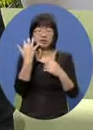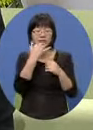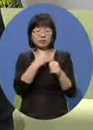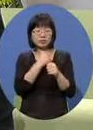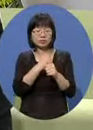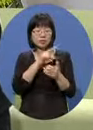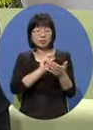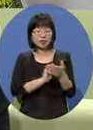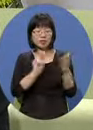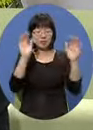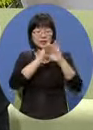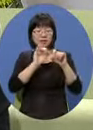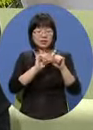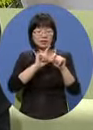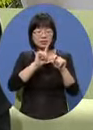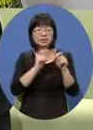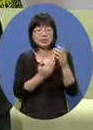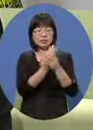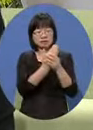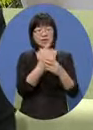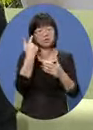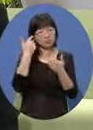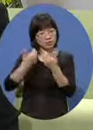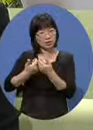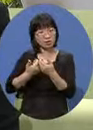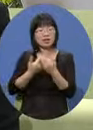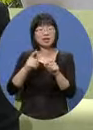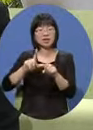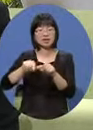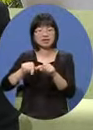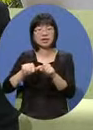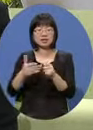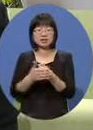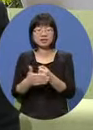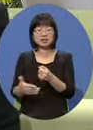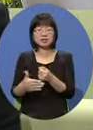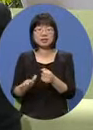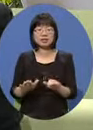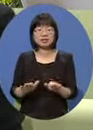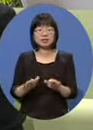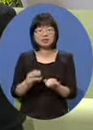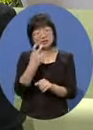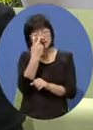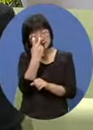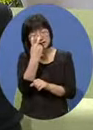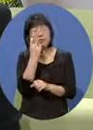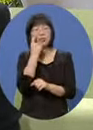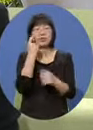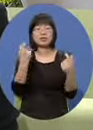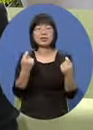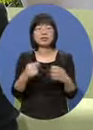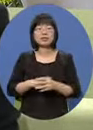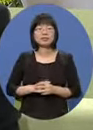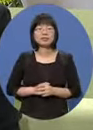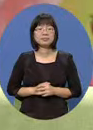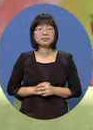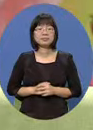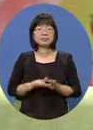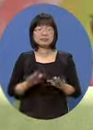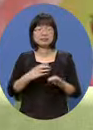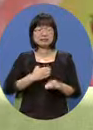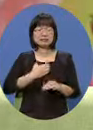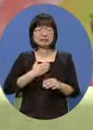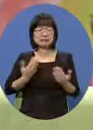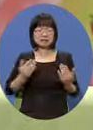폭력 범죄가 밤에 자꾸 일어나는 거랑은 그렇죠. 좀 대조적인 시간대다 보니까 놓쳐지는 부분이 있는 것 같아요. 네. 네. 근데 이제 이런 끔찍한